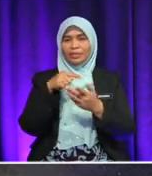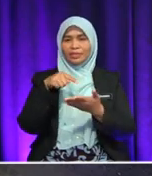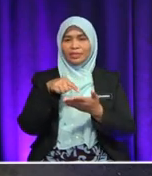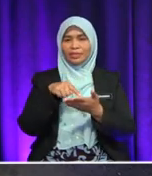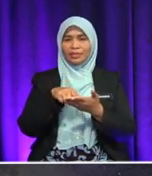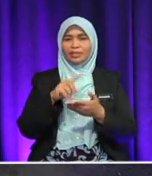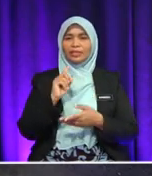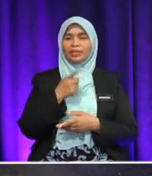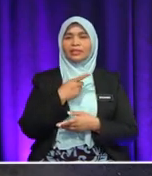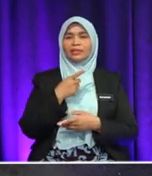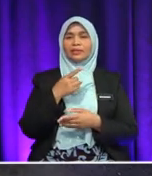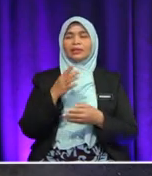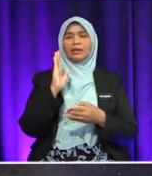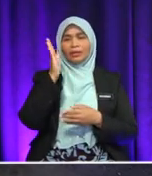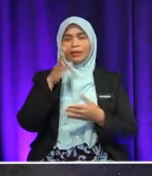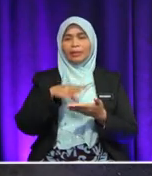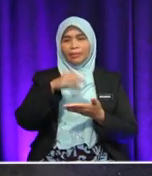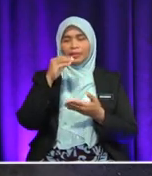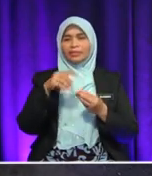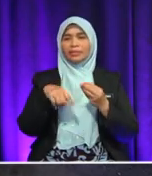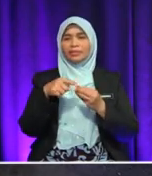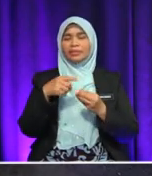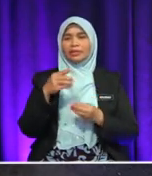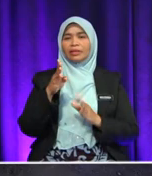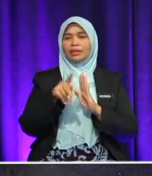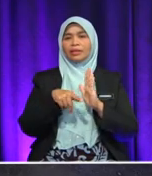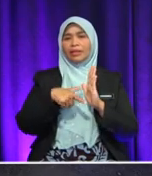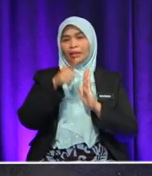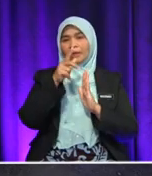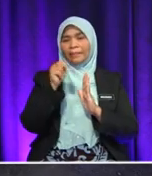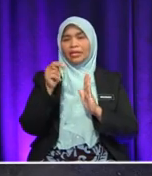ataupun kita anak rumuskan berkaitan dengan hikmah ya